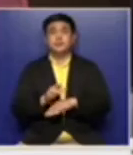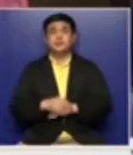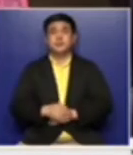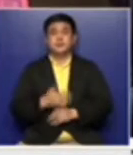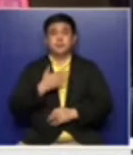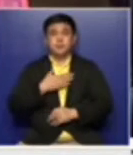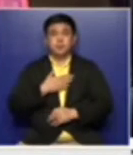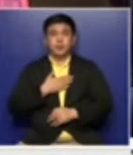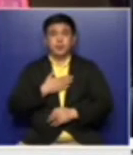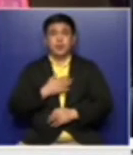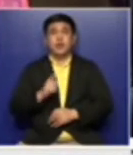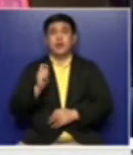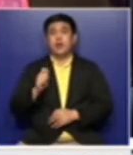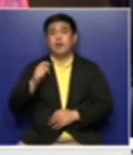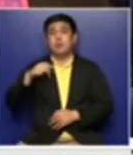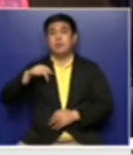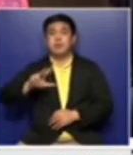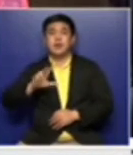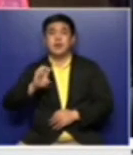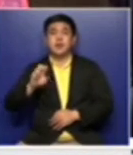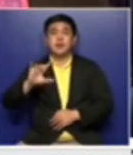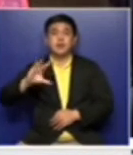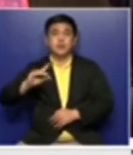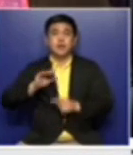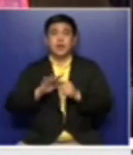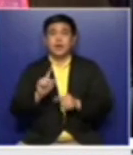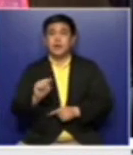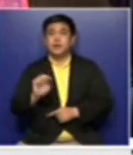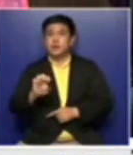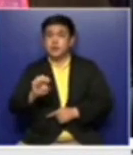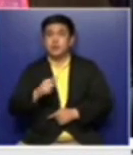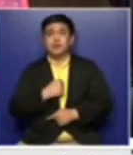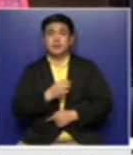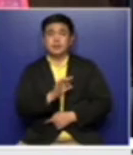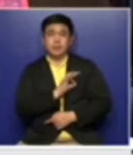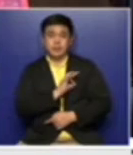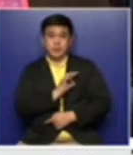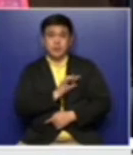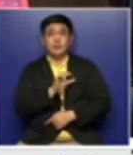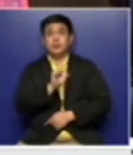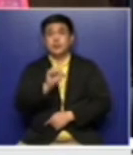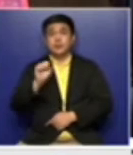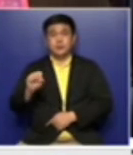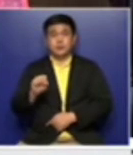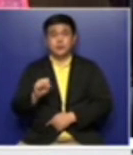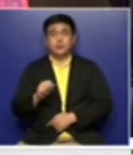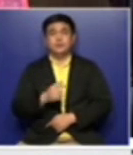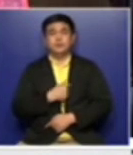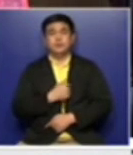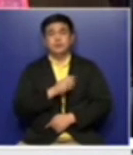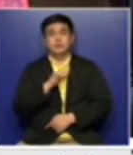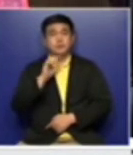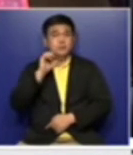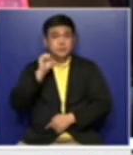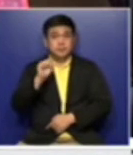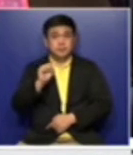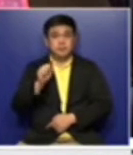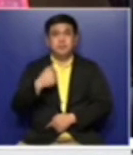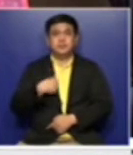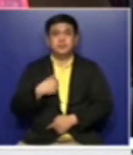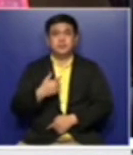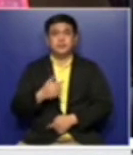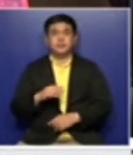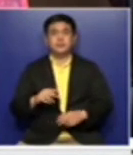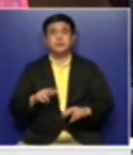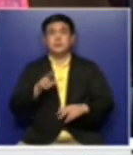กับผมนายอภิชาติติรสวัสดิชัยสมาชิกสภาผู้แทนราษฎรจังหวัดสกลนครเขต1พรรคเพื่อไ